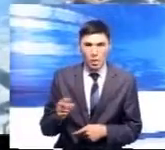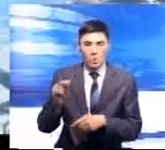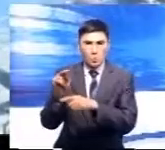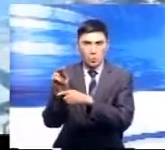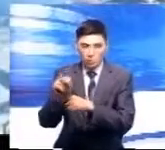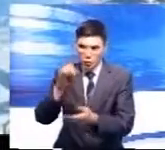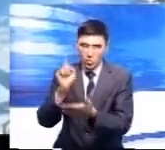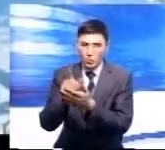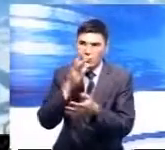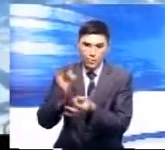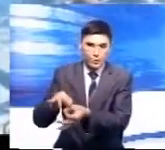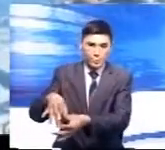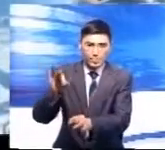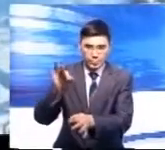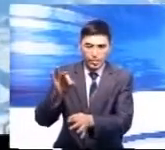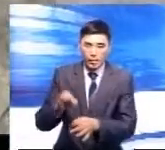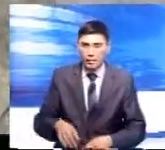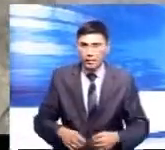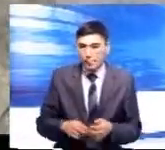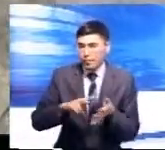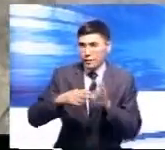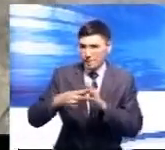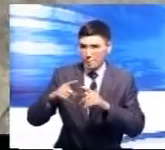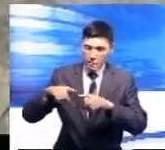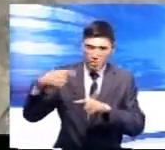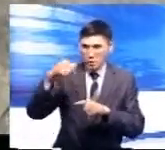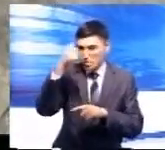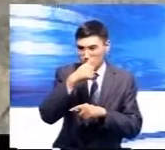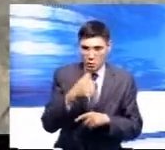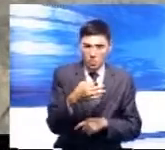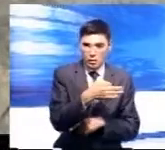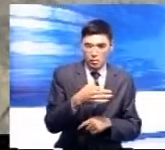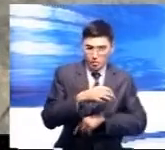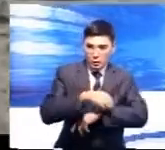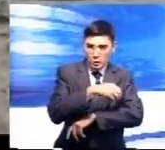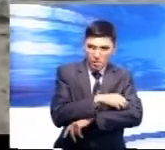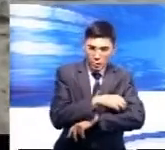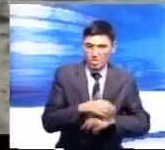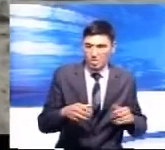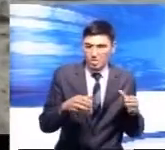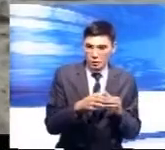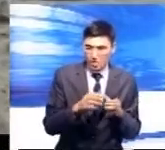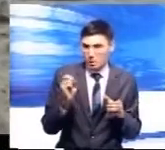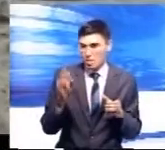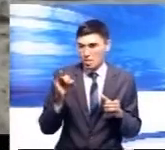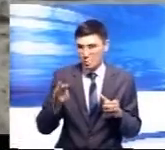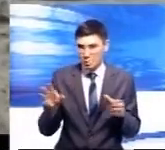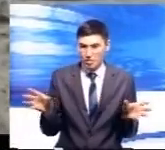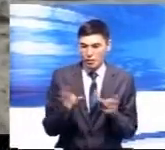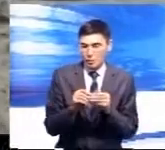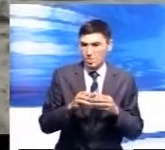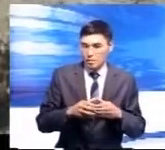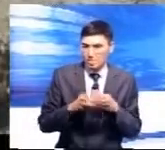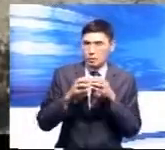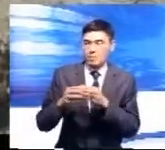работы должны быть закончены в срок. Планируется, что на следующей неделе члены областной комиссии партийного контроля вместе с акимом города Ермаком